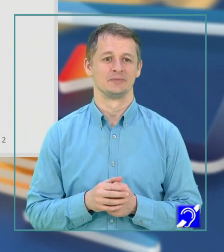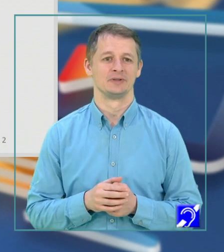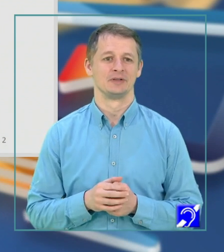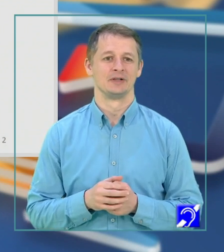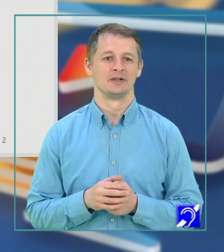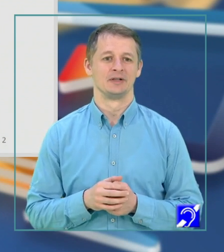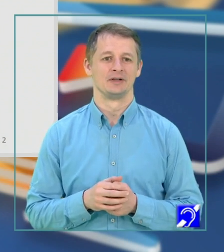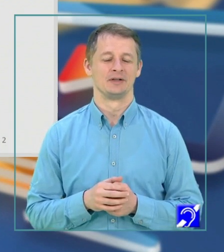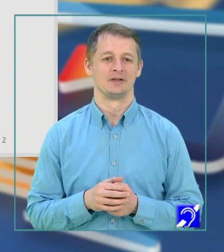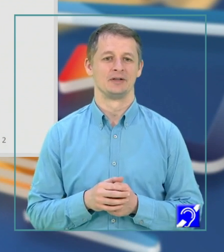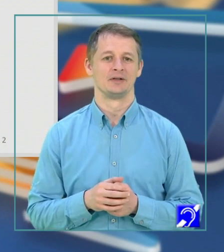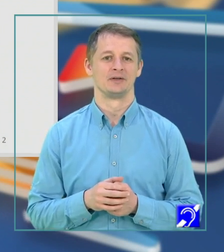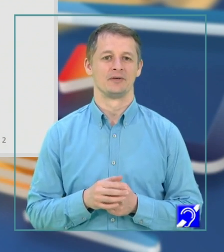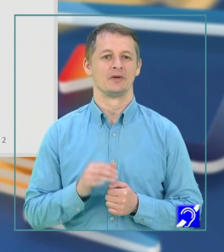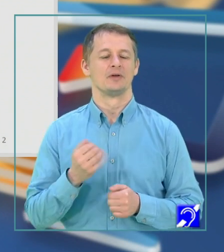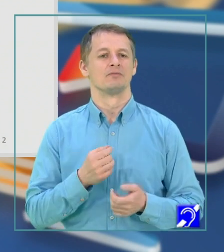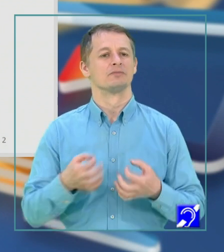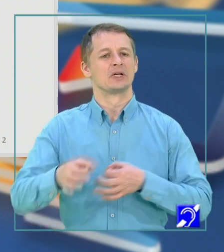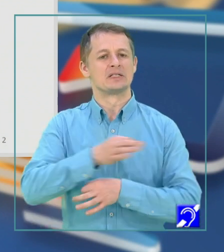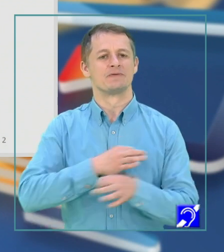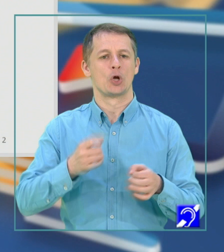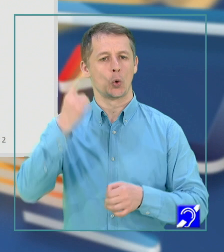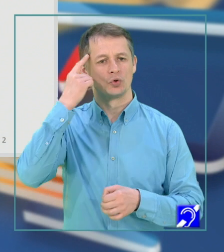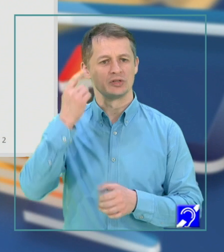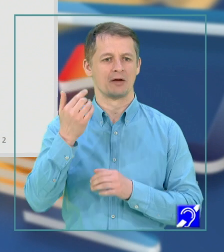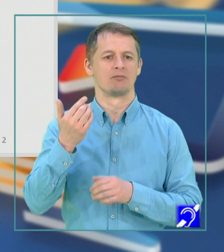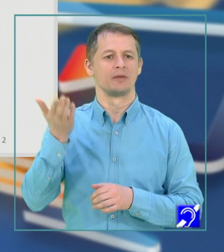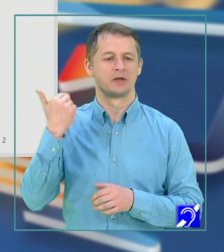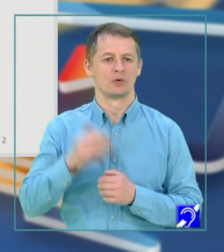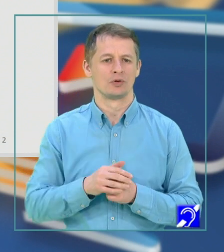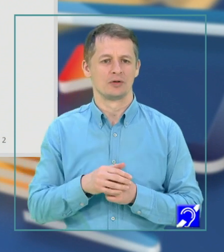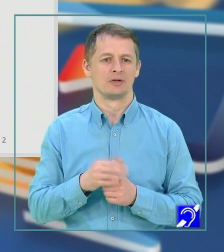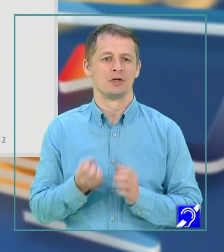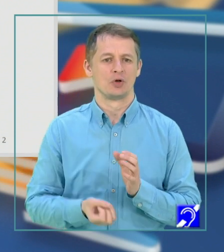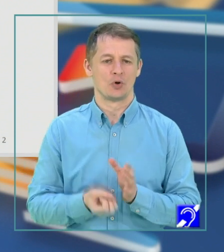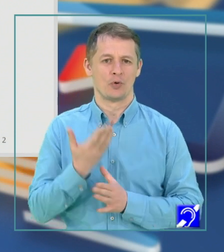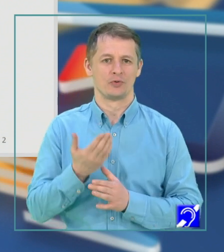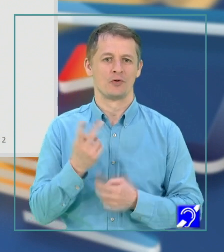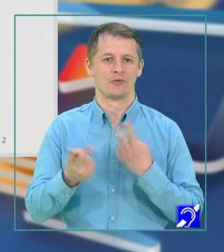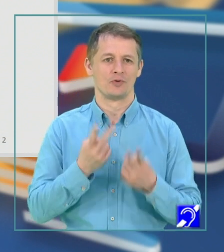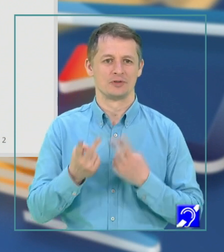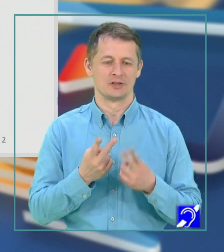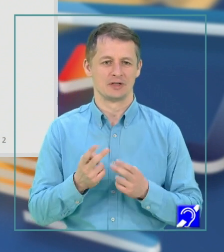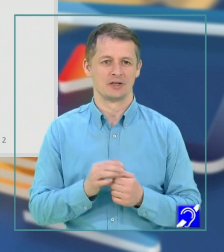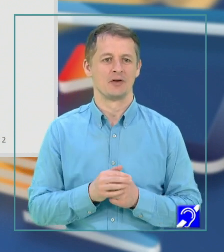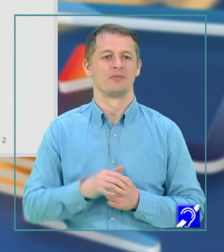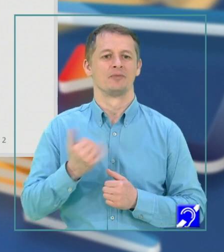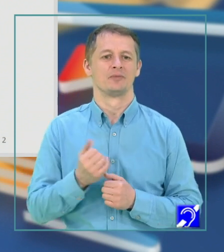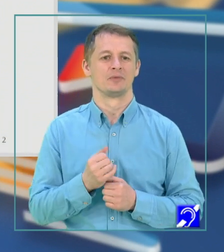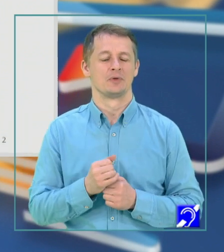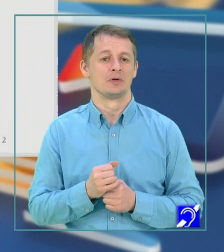și optimizarea proceselor, asigurarea transferului de cunoștințe anterioare în raționamente noi, utilizarea competențelor de generalizare